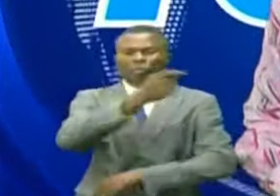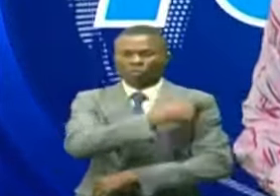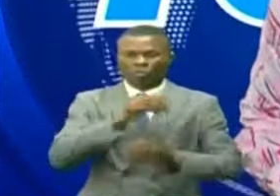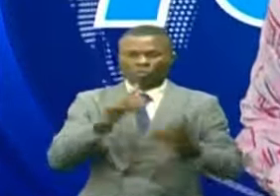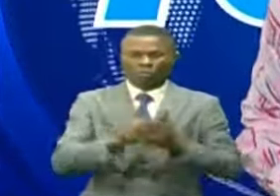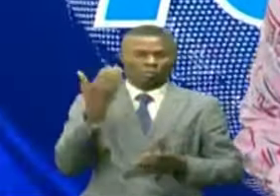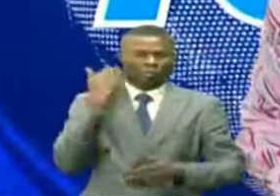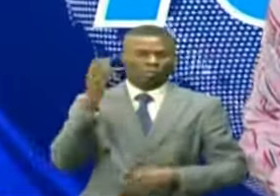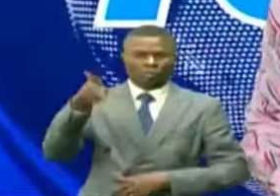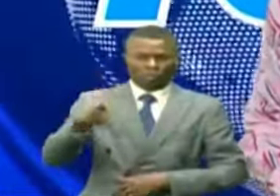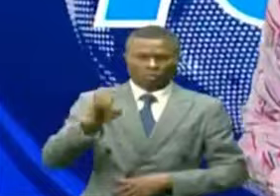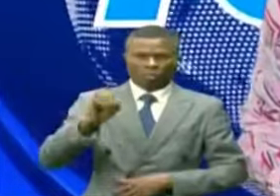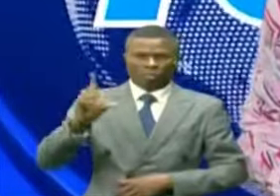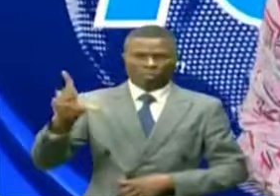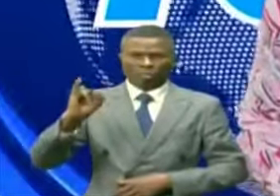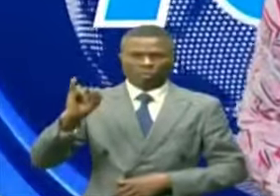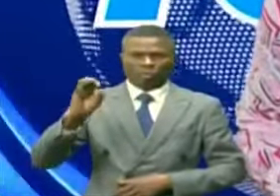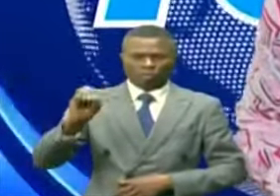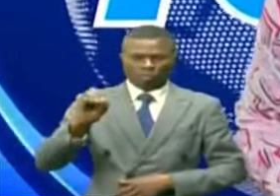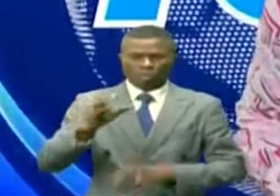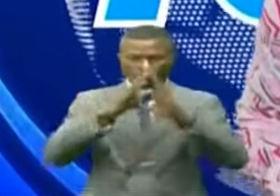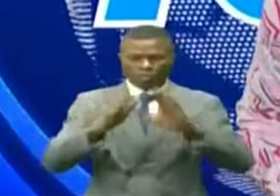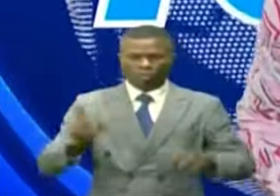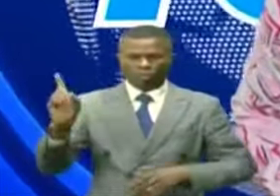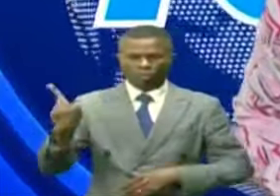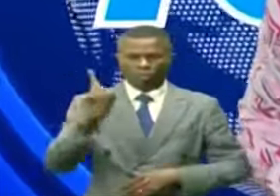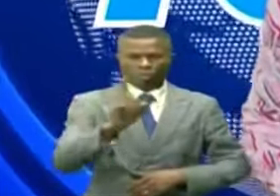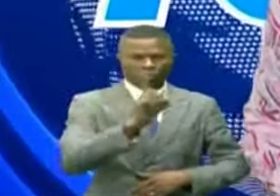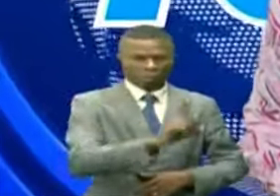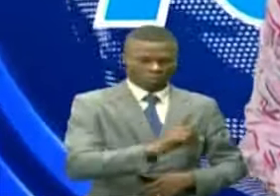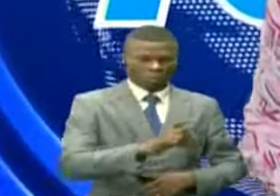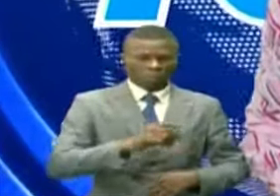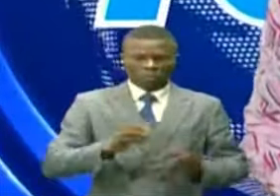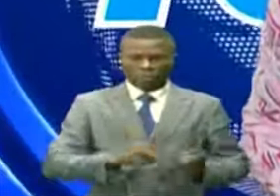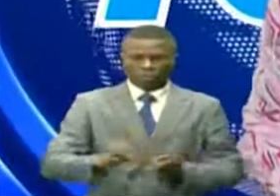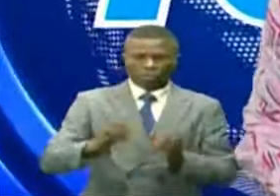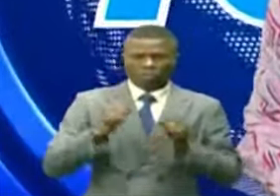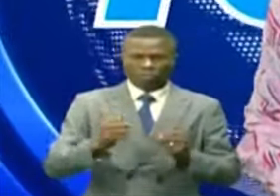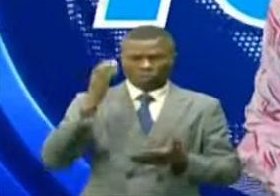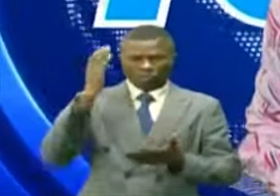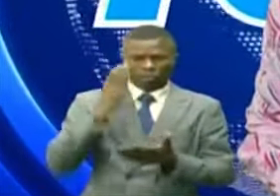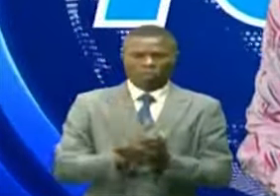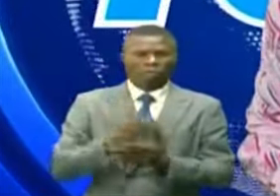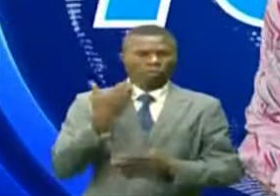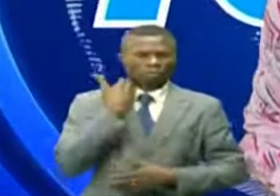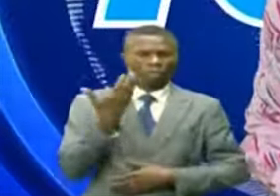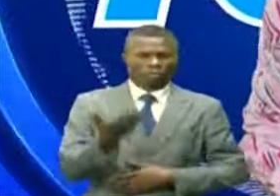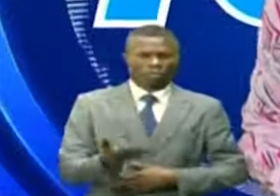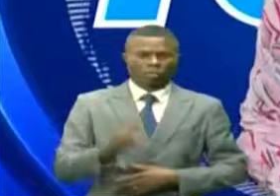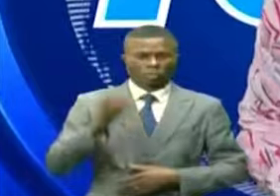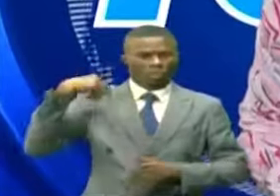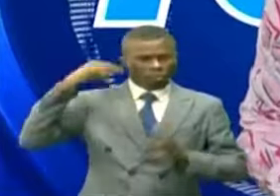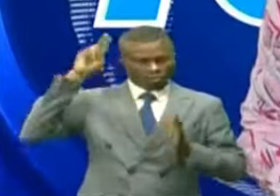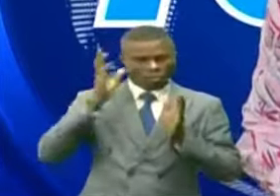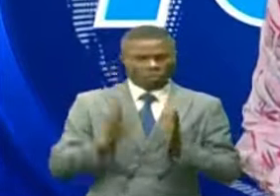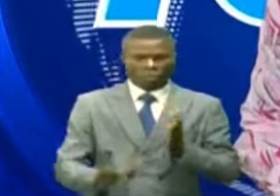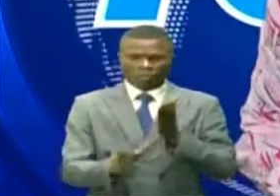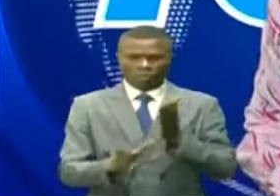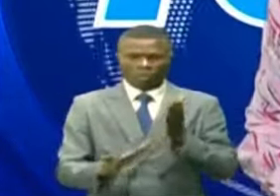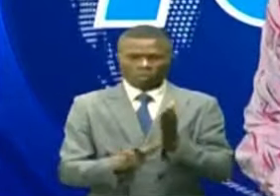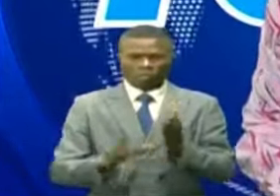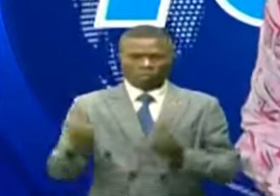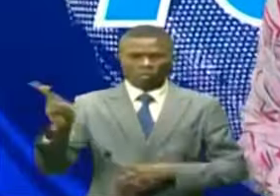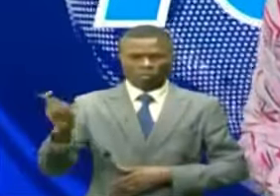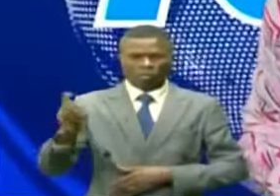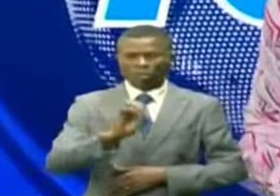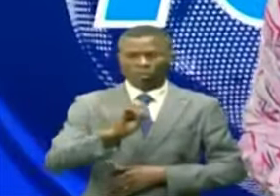polyomélite s fait des porte à porte une stratégie efficace pour lutter contre ces fléau c'est le gouverneur intérimaire du